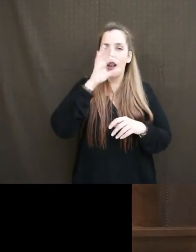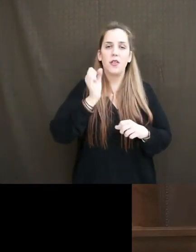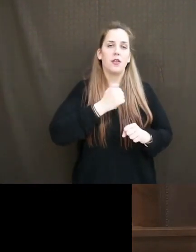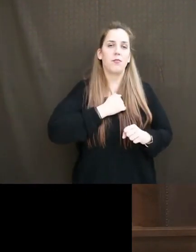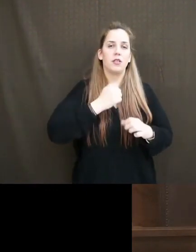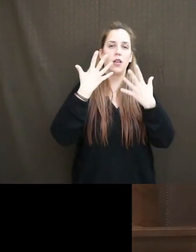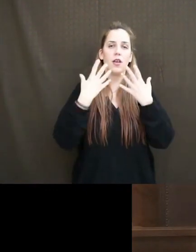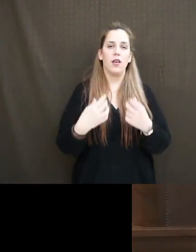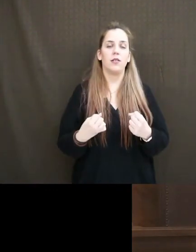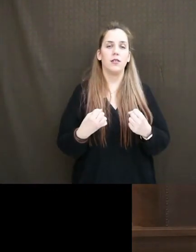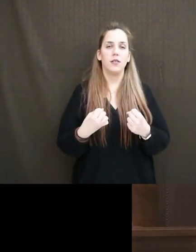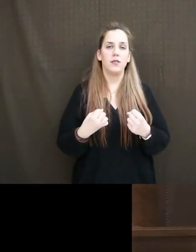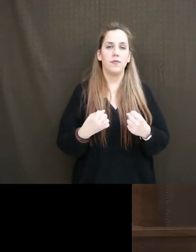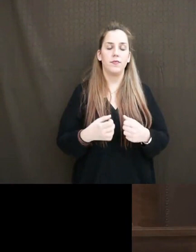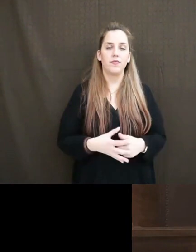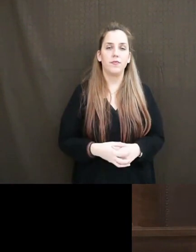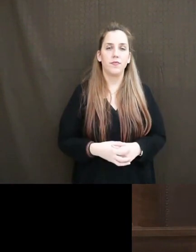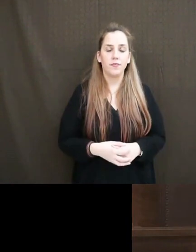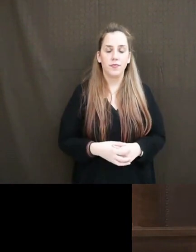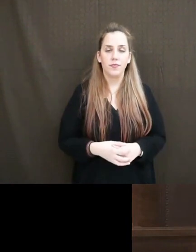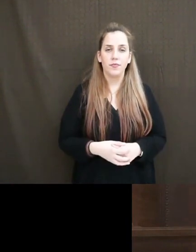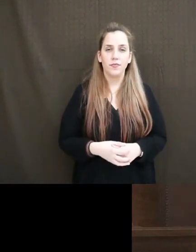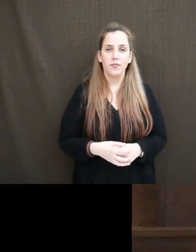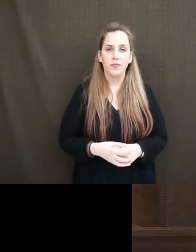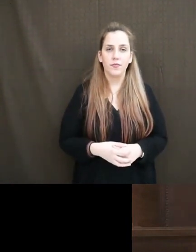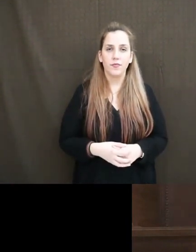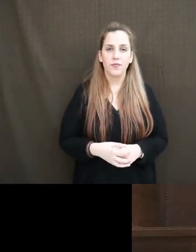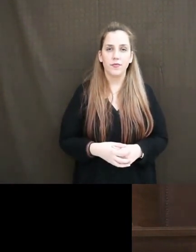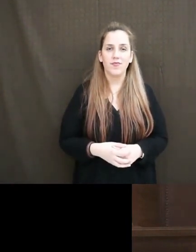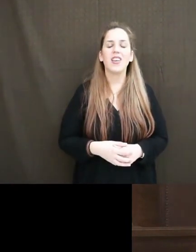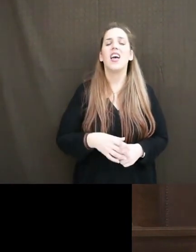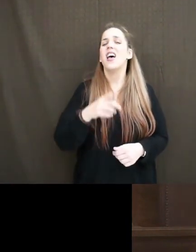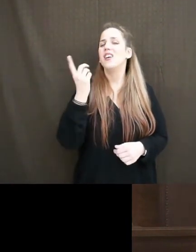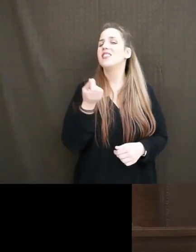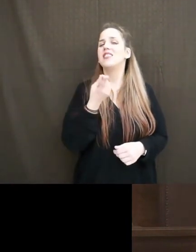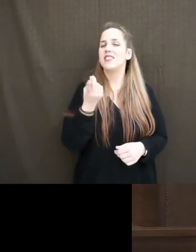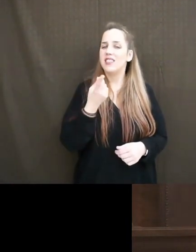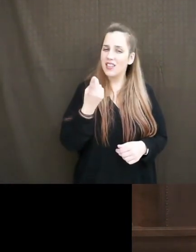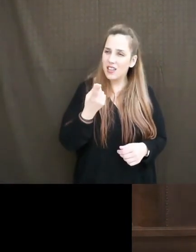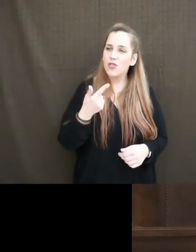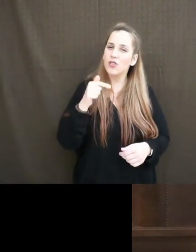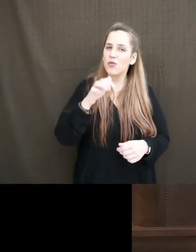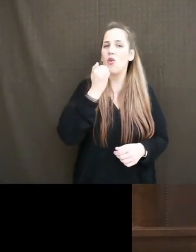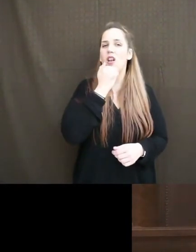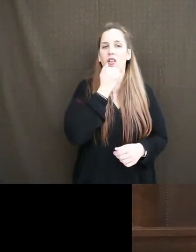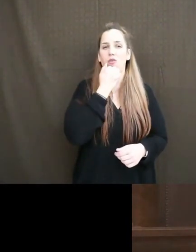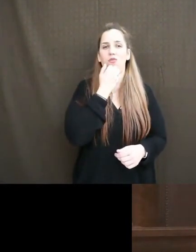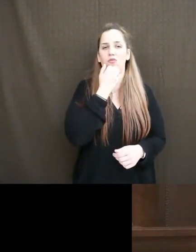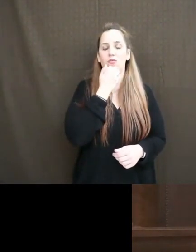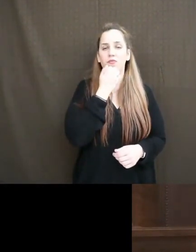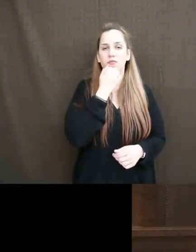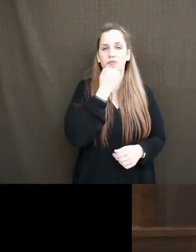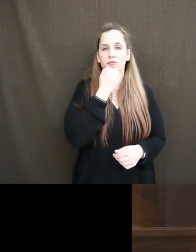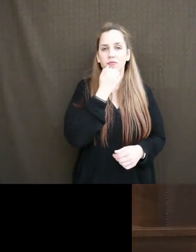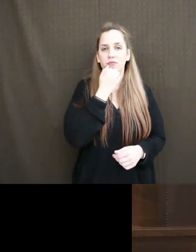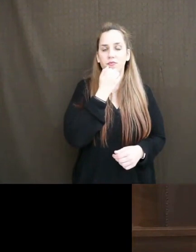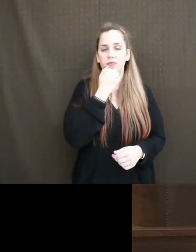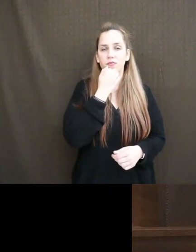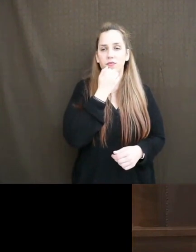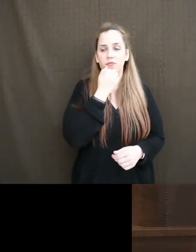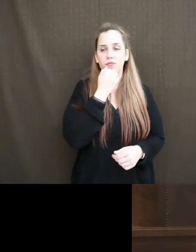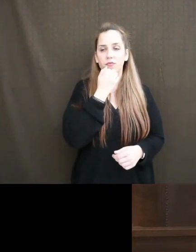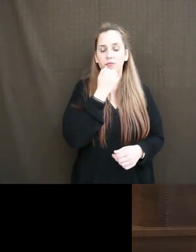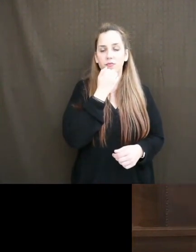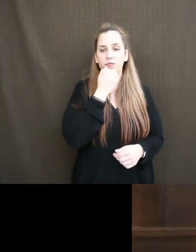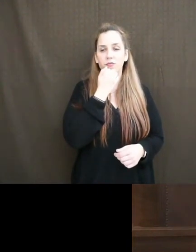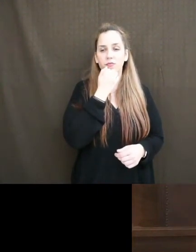Αυτό όμως δεν είναι Ευαγγέλιο. Και είναι μια παγίδα που δεν αφορά μόνο αυτούς που δεν πιστεύουν μέχρι να πιστέψουν,